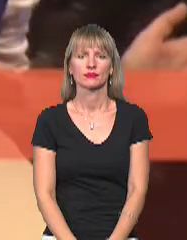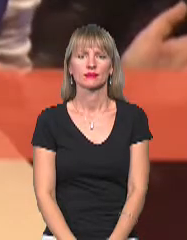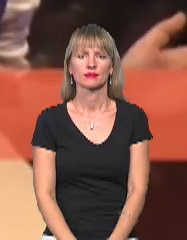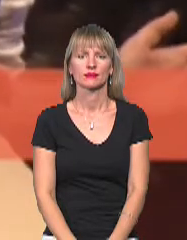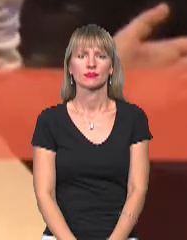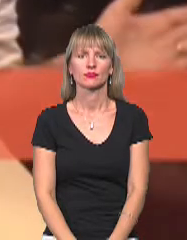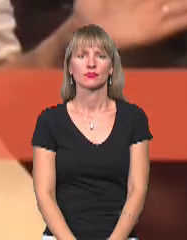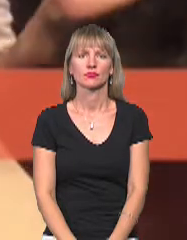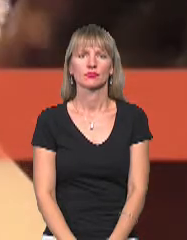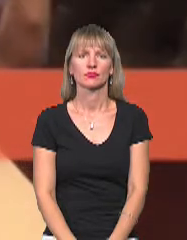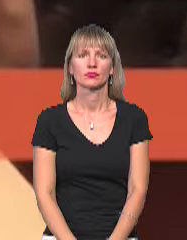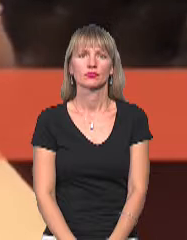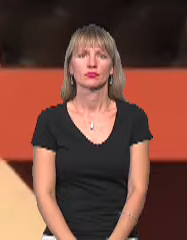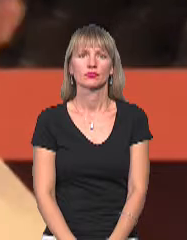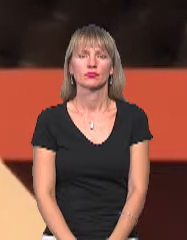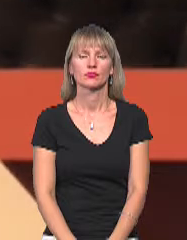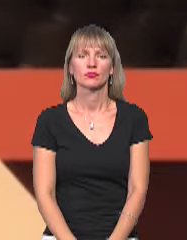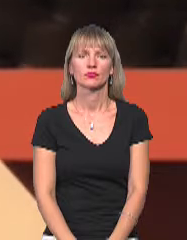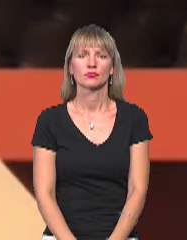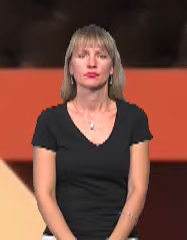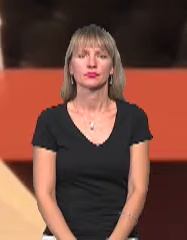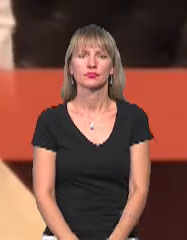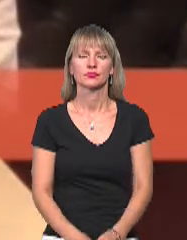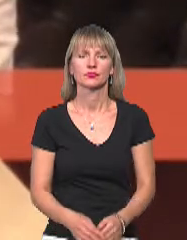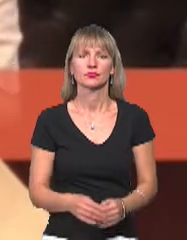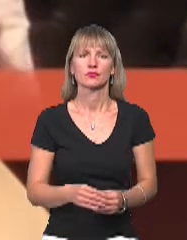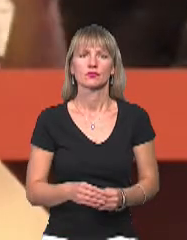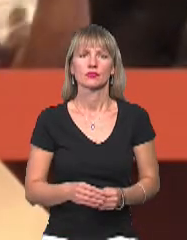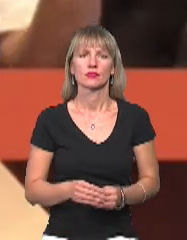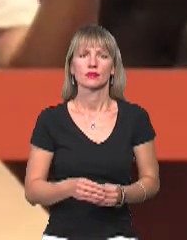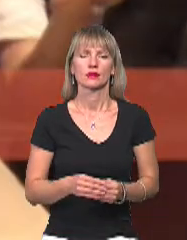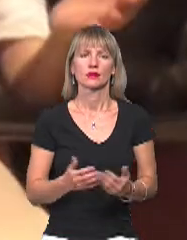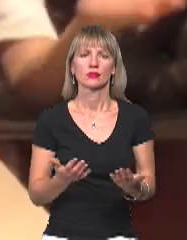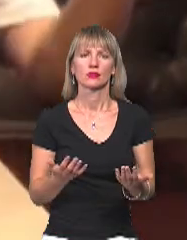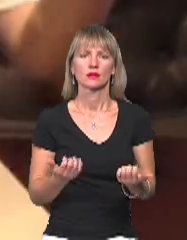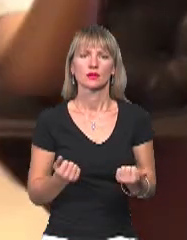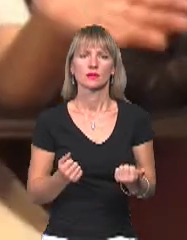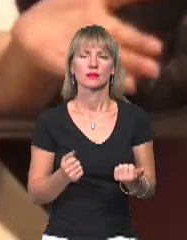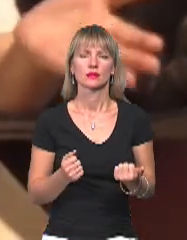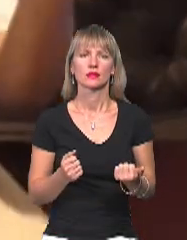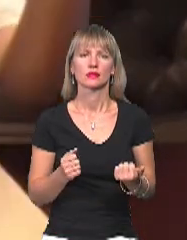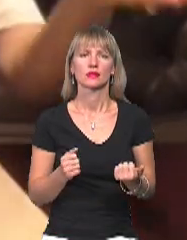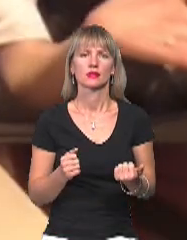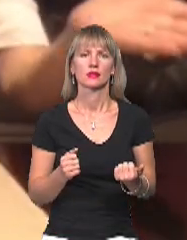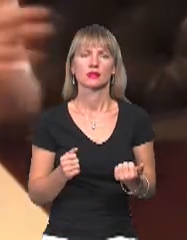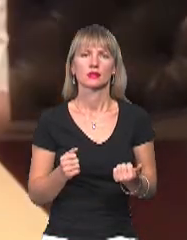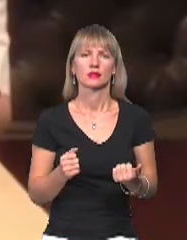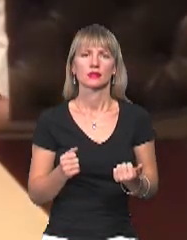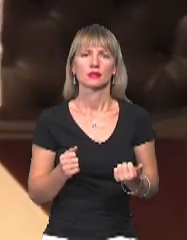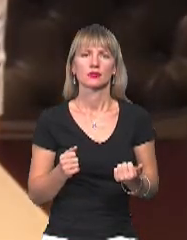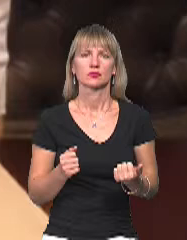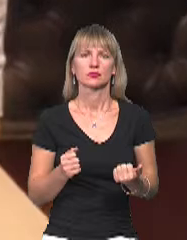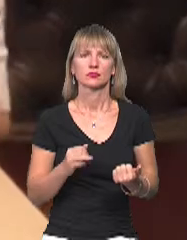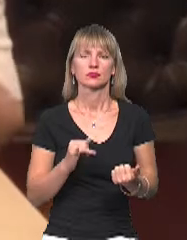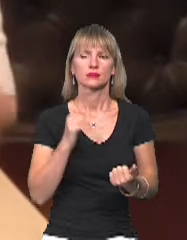70 локацій сьогодні на майданчику, і кожна дитина може підійти, погратися, щось отримати. За вашою спиною стоять пакети, які ми даруємо також